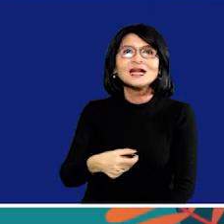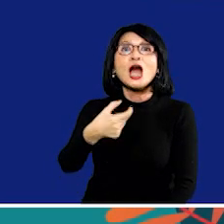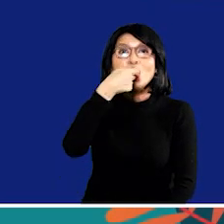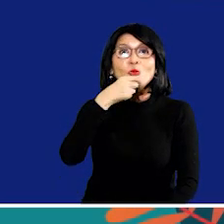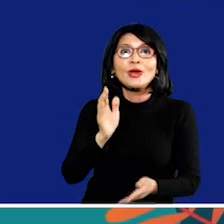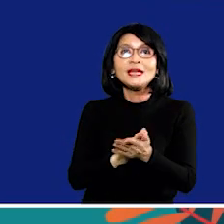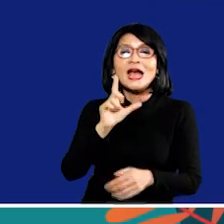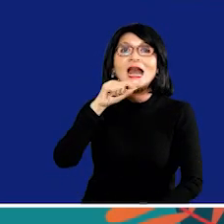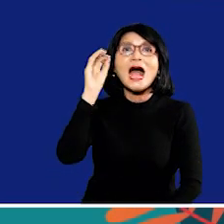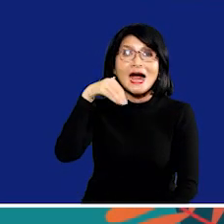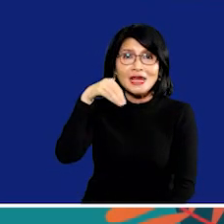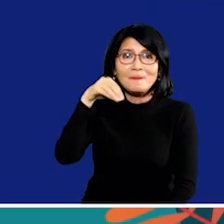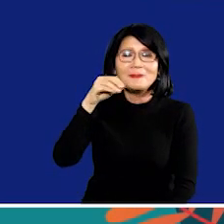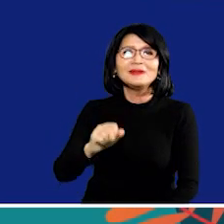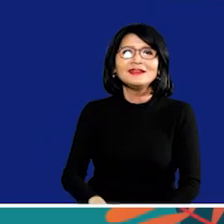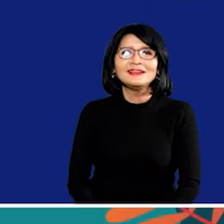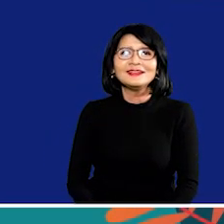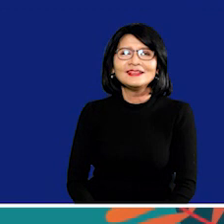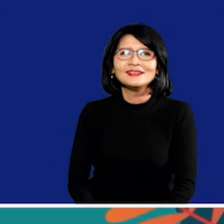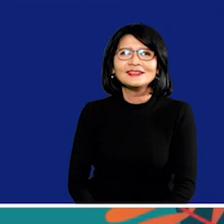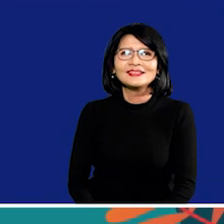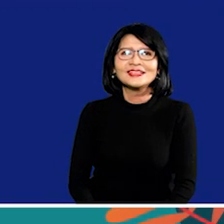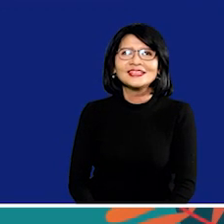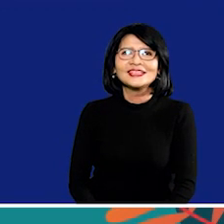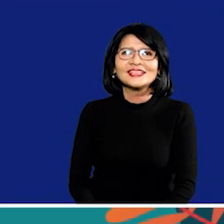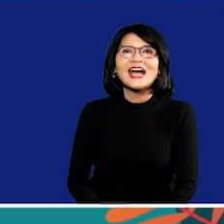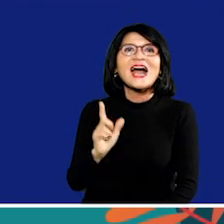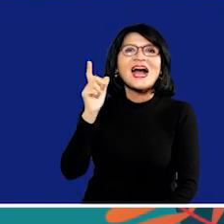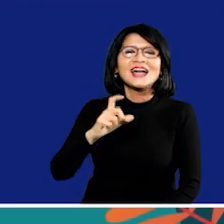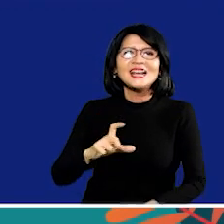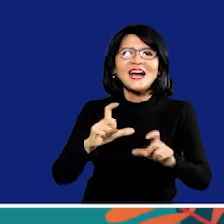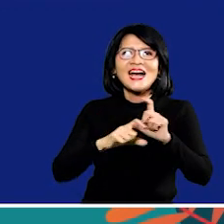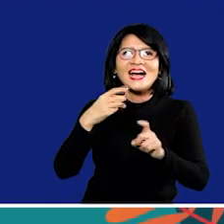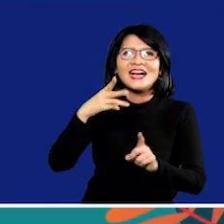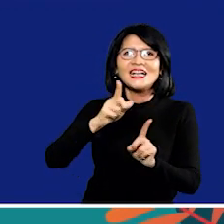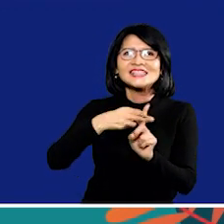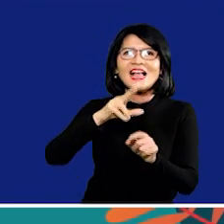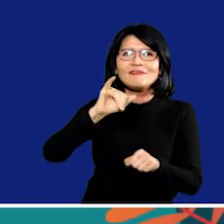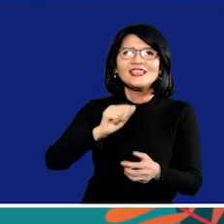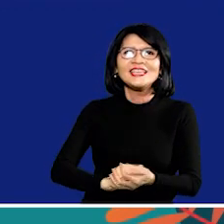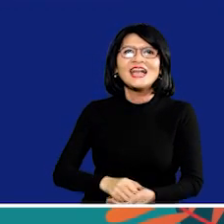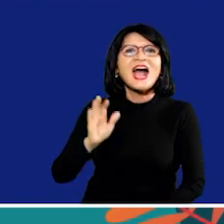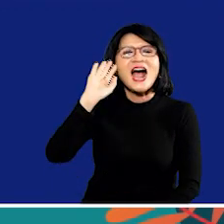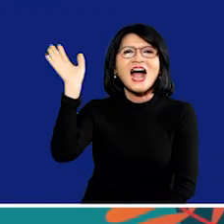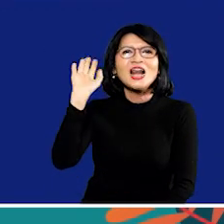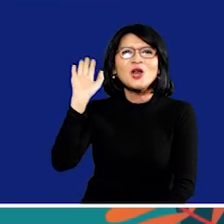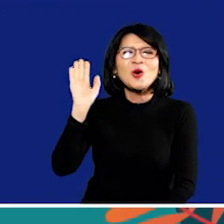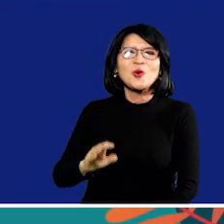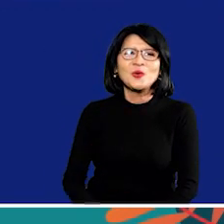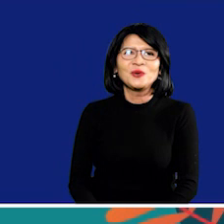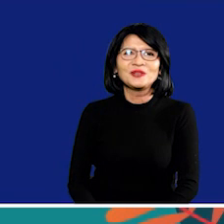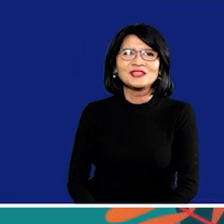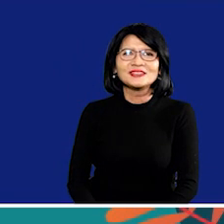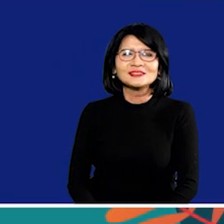kue sama ayam ya, hebat. Oke, dan juga ada Selvin. Hai Selvin. Halo Pak. Halo Pak